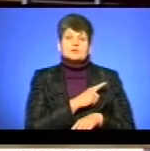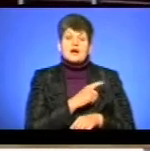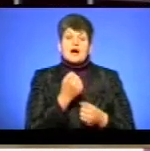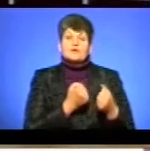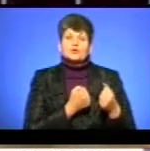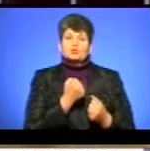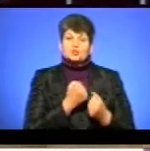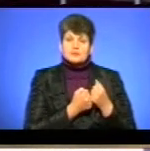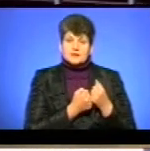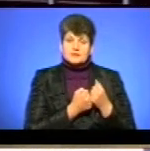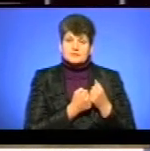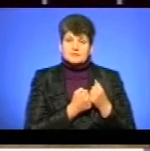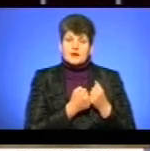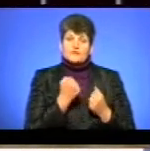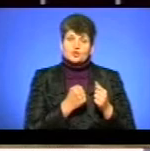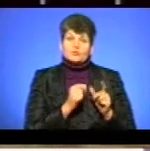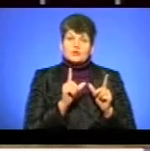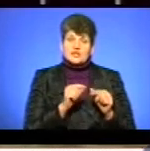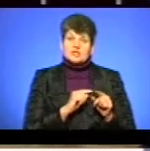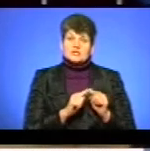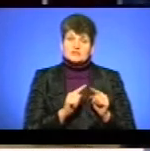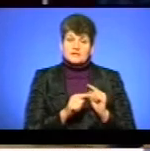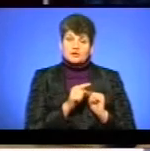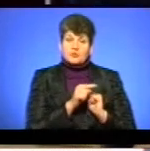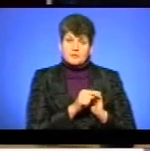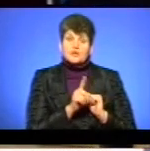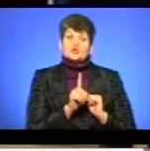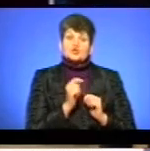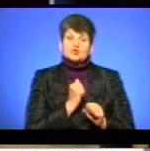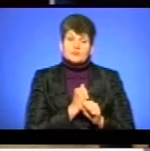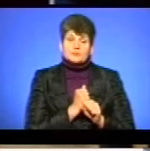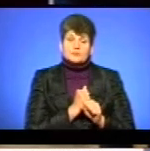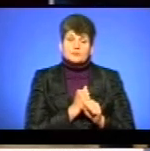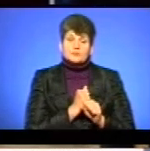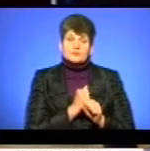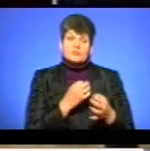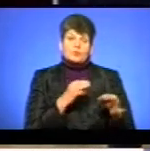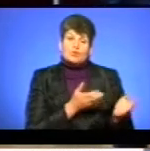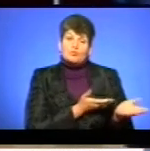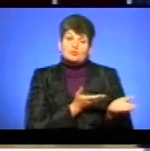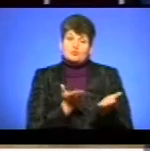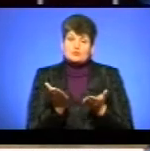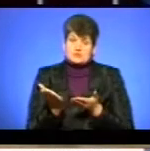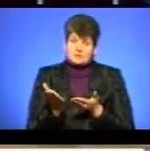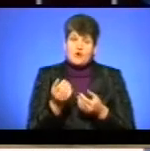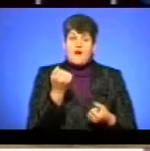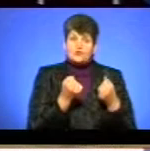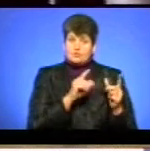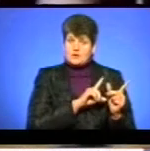Автомобіль. Автомобіль їде швиденько, ми його краще, що з тобою зробимо? Пропустимо. Автомобіль